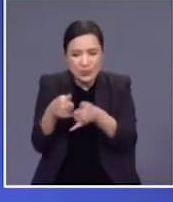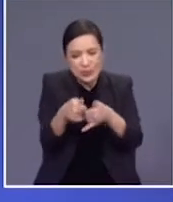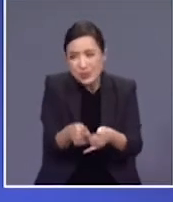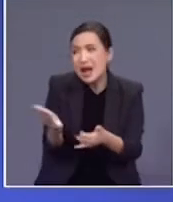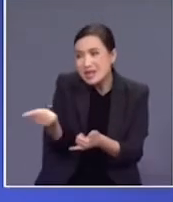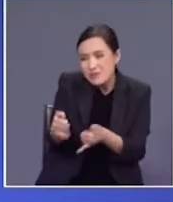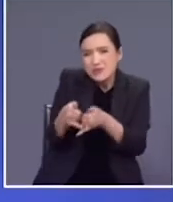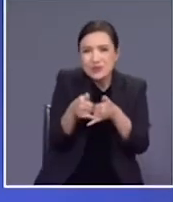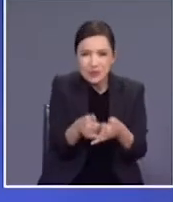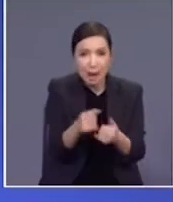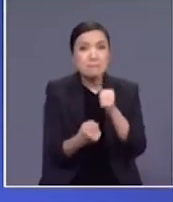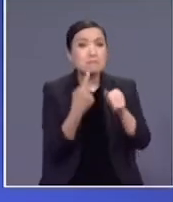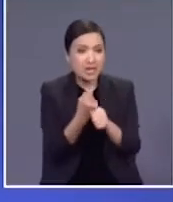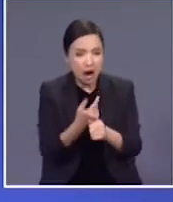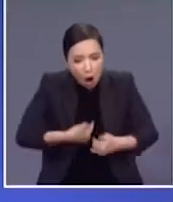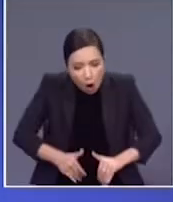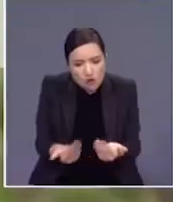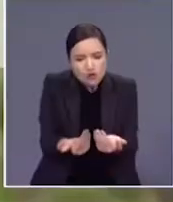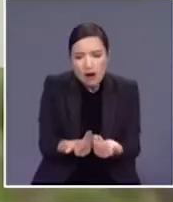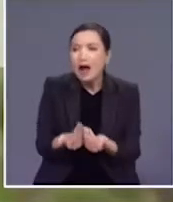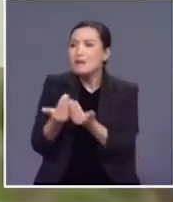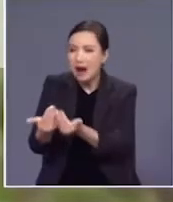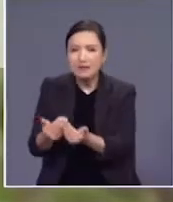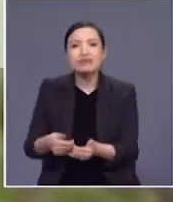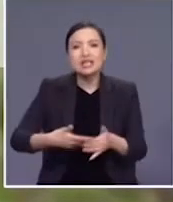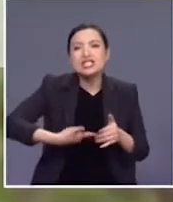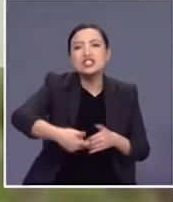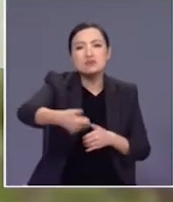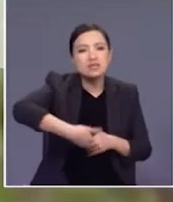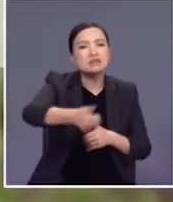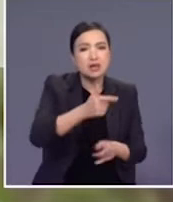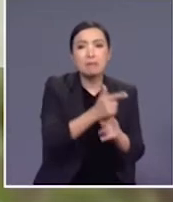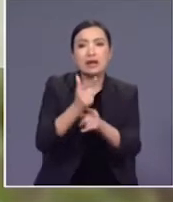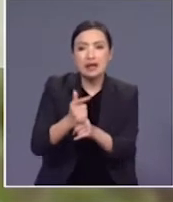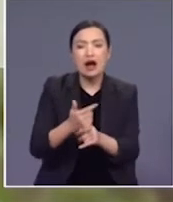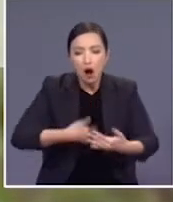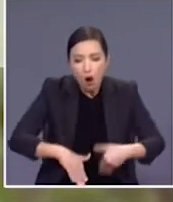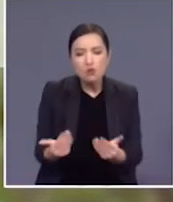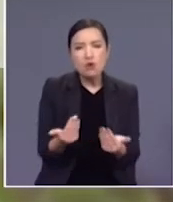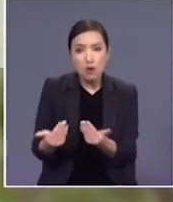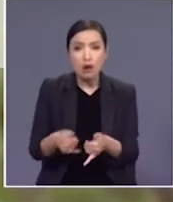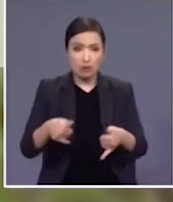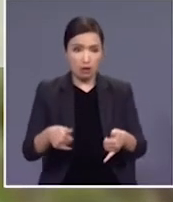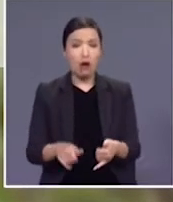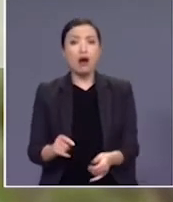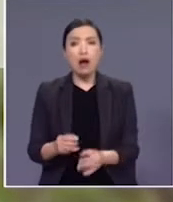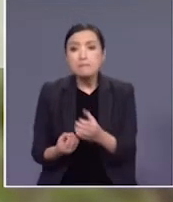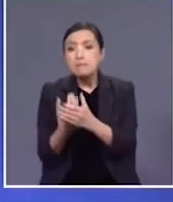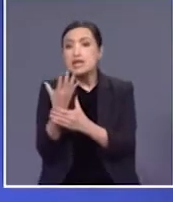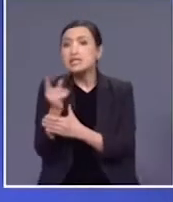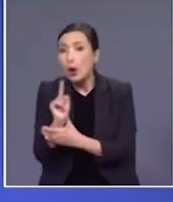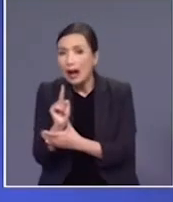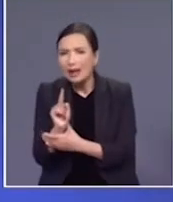นี่เป็นลูกวัวสำหรับเกษตรกรรายอื่นเอาไปเลี้ยงบ้าง 2. การลดพื้นที่การทำนาข้าวแล้วหันมาปลูกพืชอาหารโคเนื้อแทนเช่นหญ้